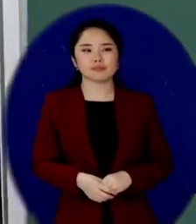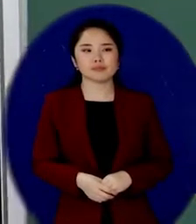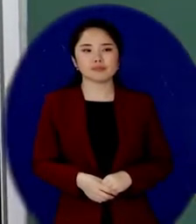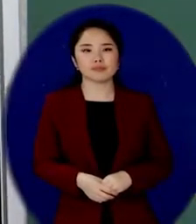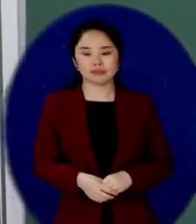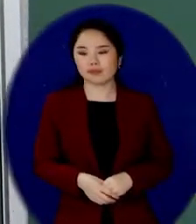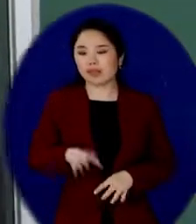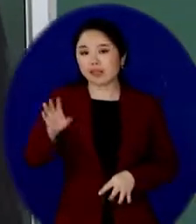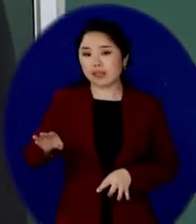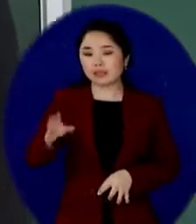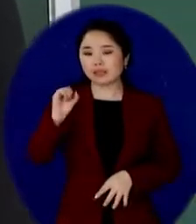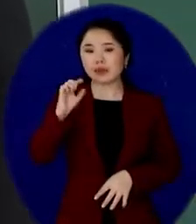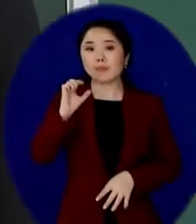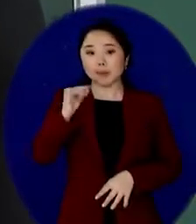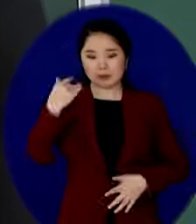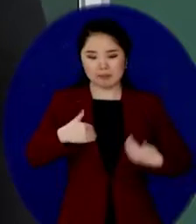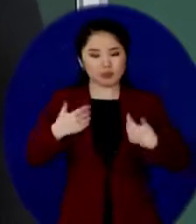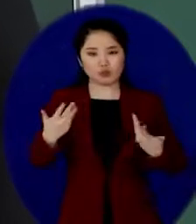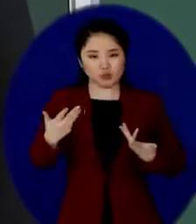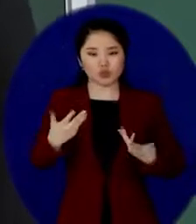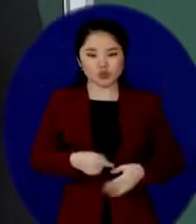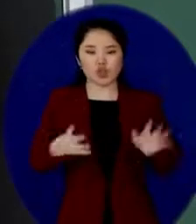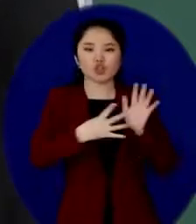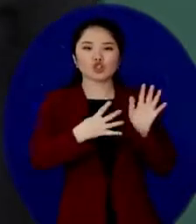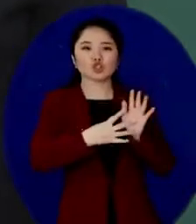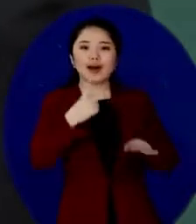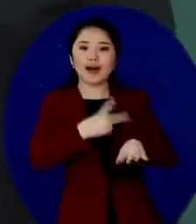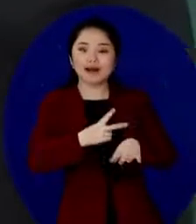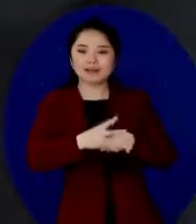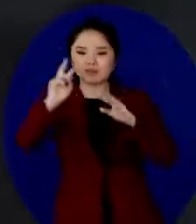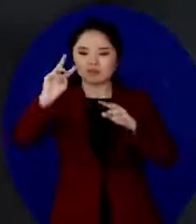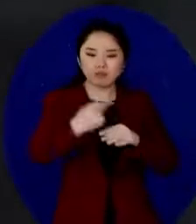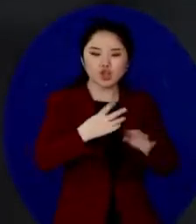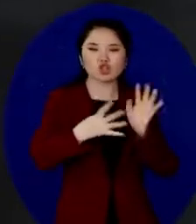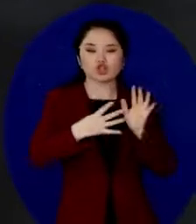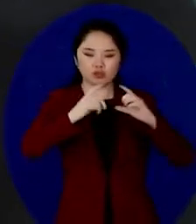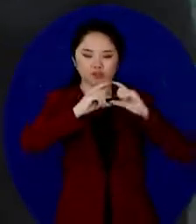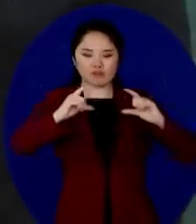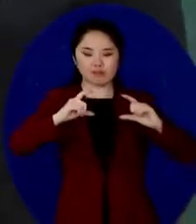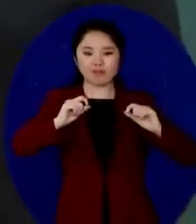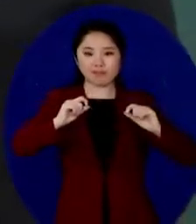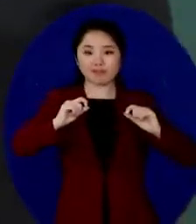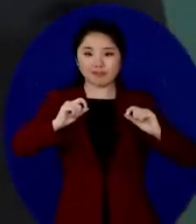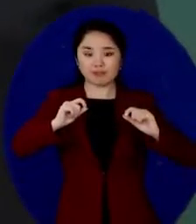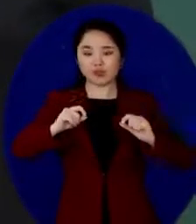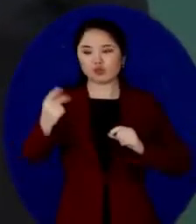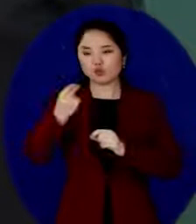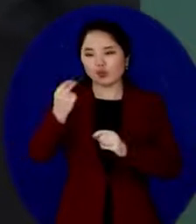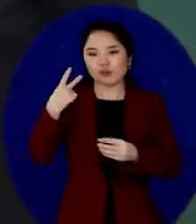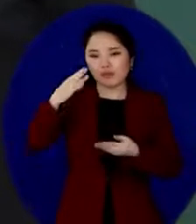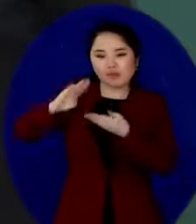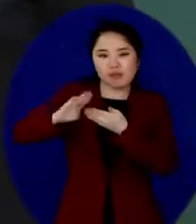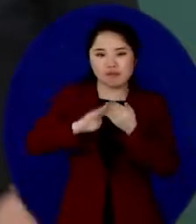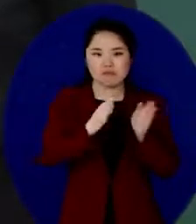За самбарт багш нь 9 харандааг 9 хавтангаар төлөөлүүлж зурсан